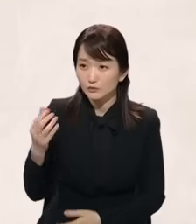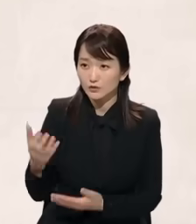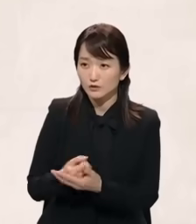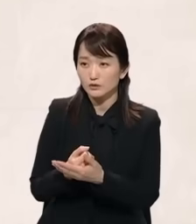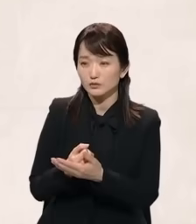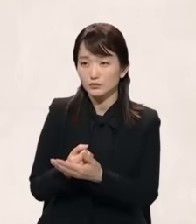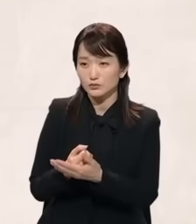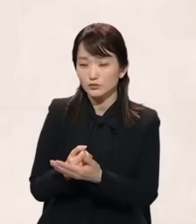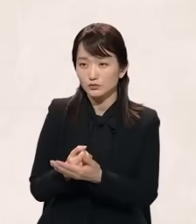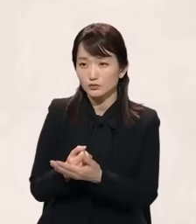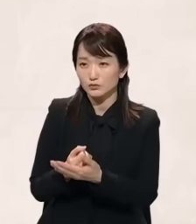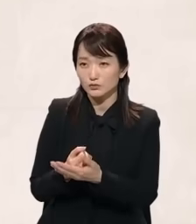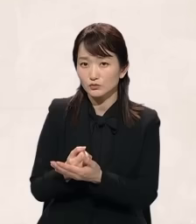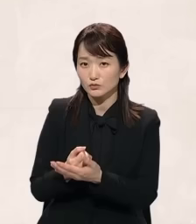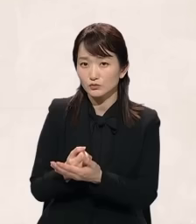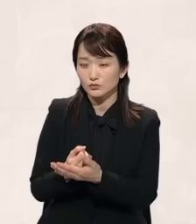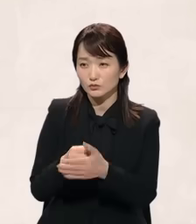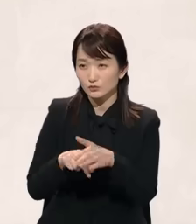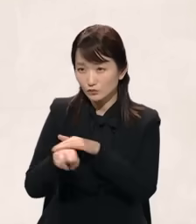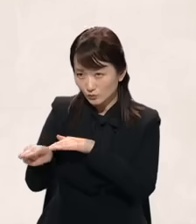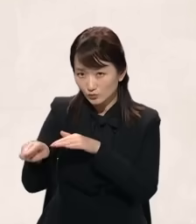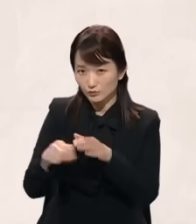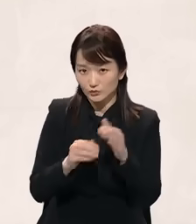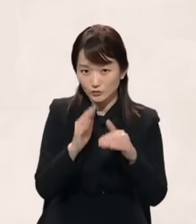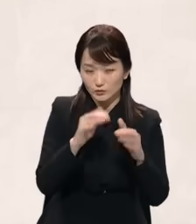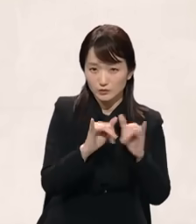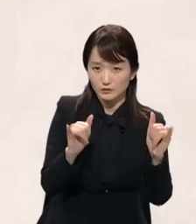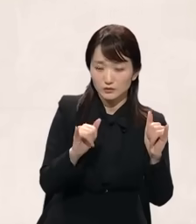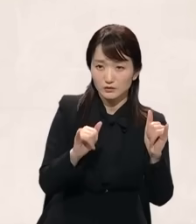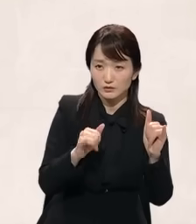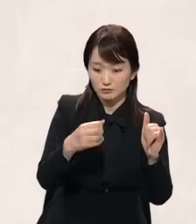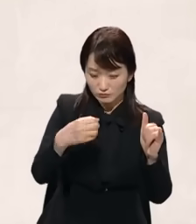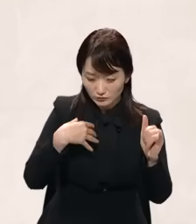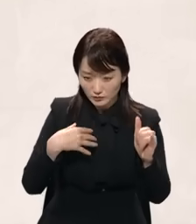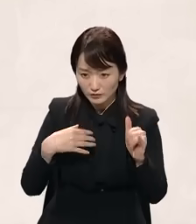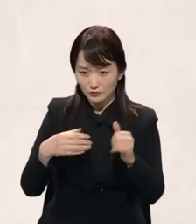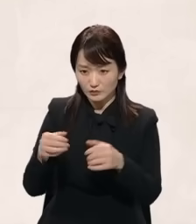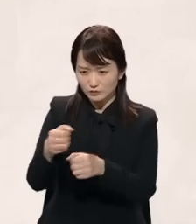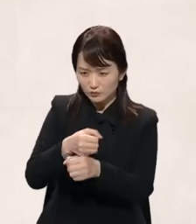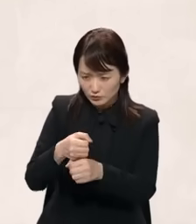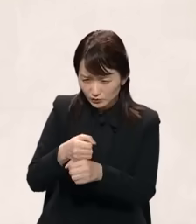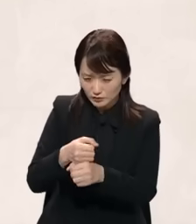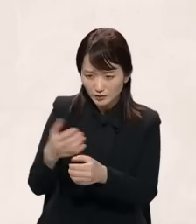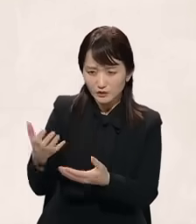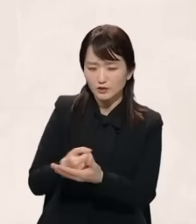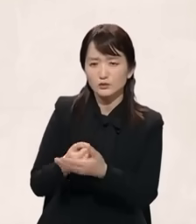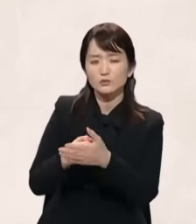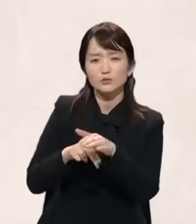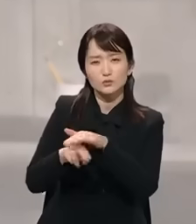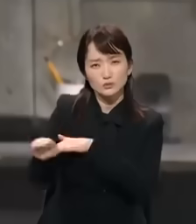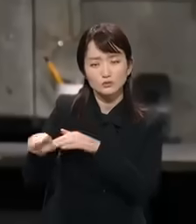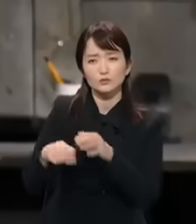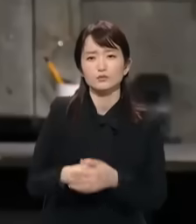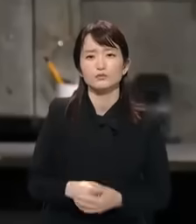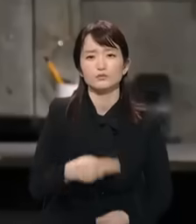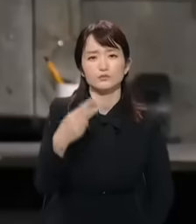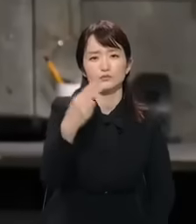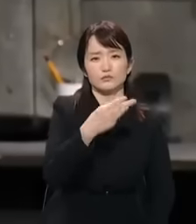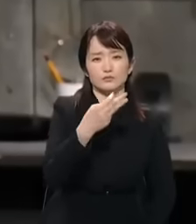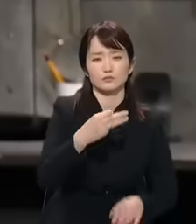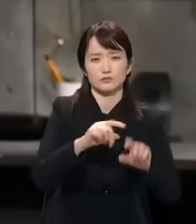나가셨다고 하면서 동네 사람들 말로 는 보다리 싸고 갔더라라고 상세하게 설명을 했다고 하고요 이때